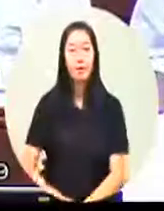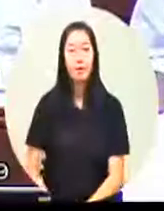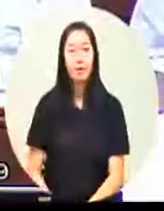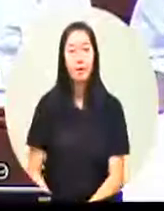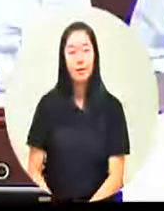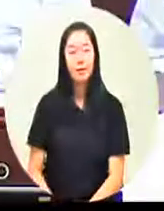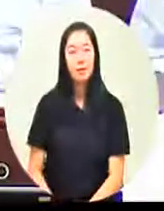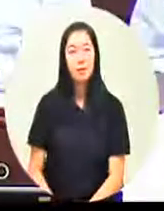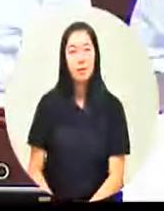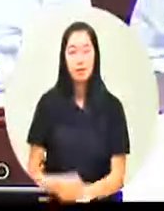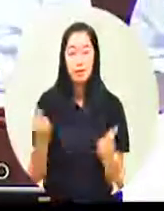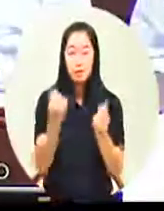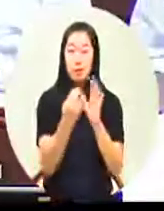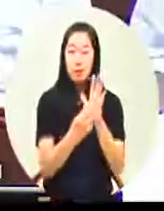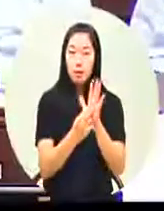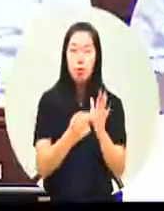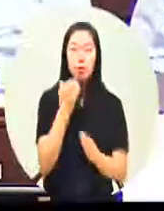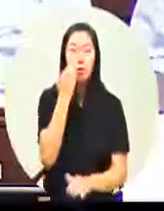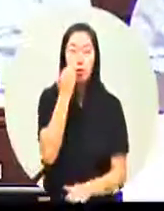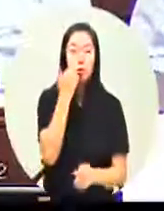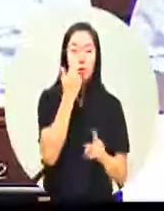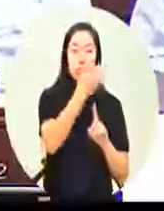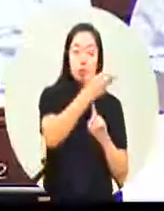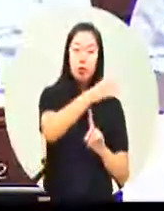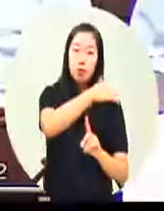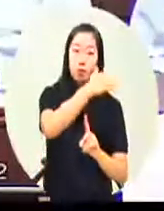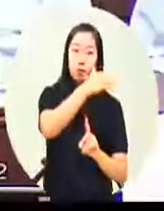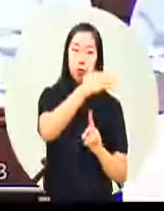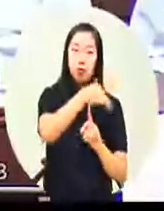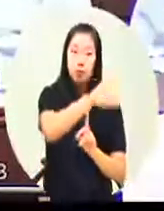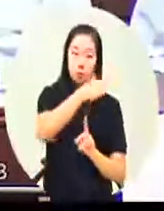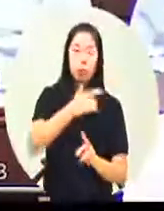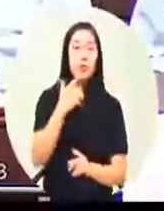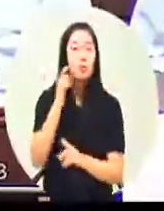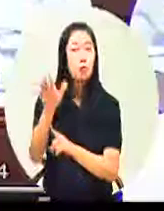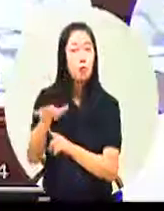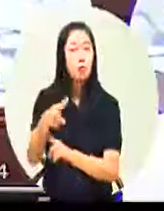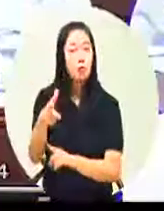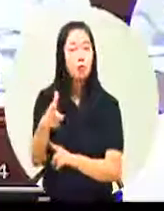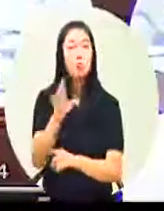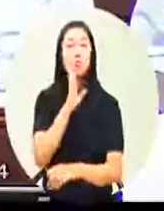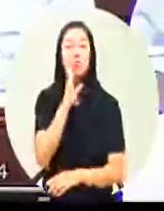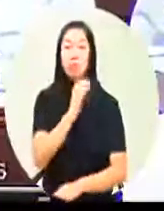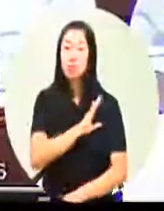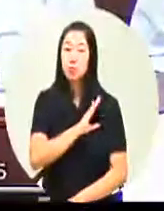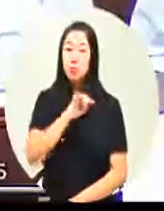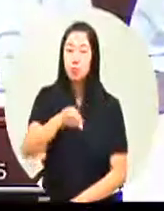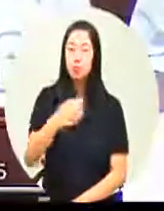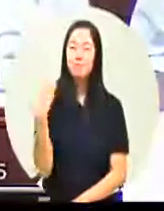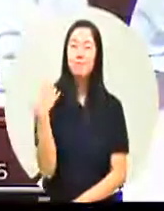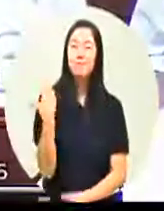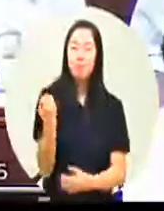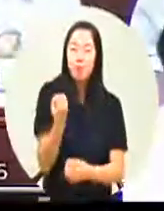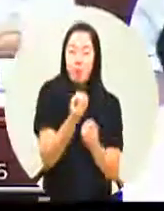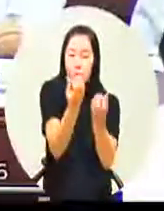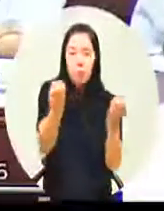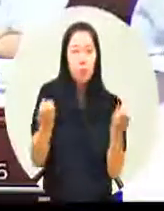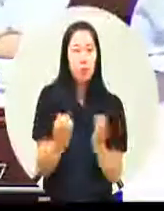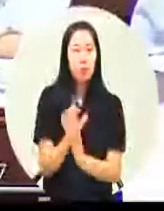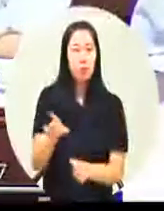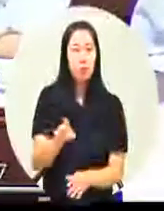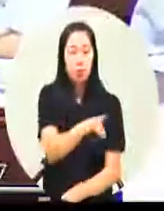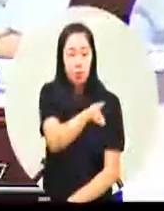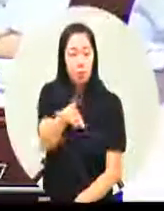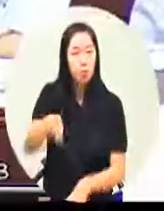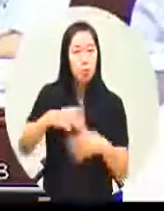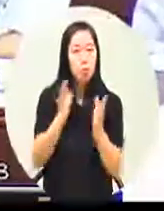些像如果说旗美地区，我认为旗美地区当然也是啊，它因为是我们的后花园，其实它有很多很特殊的